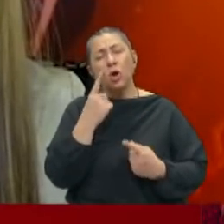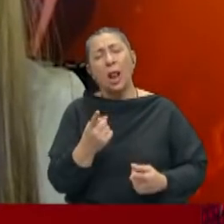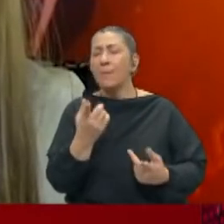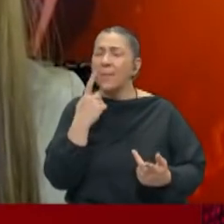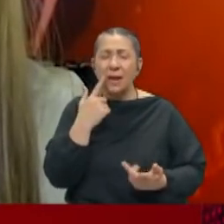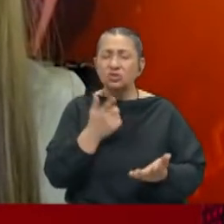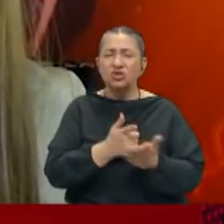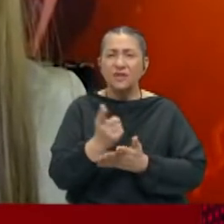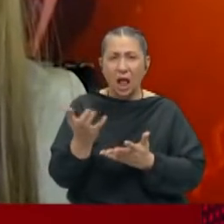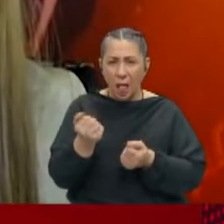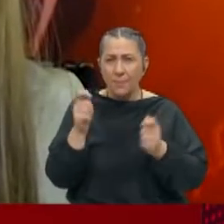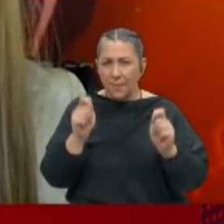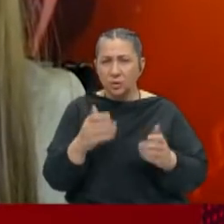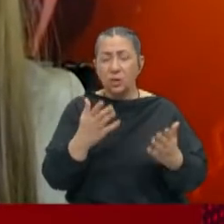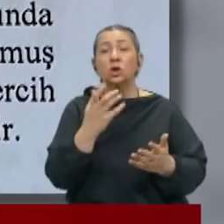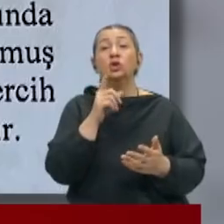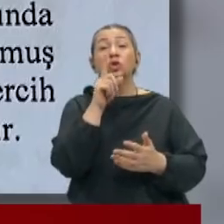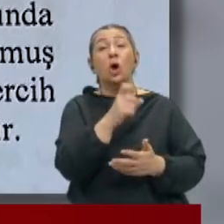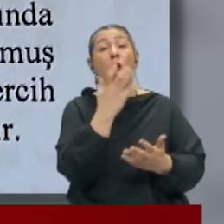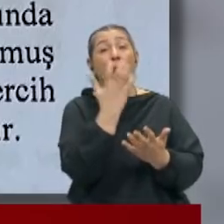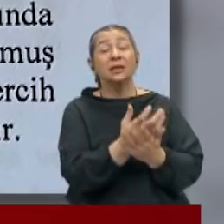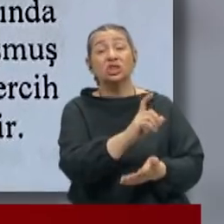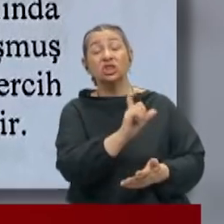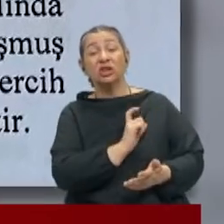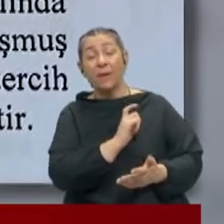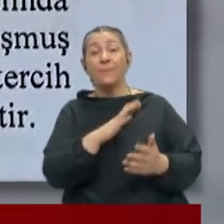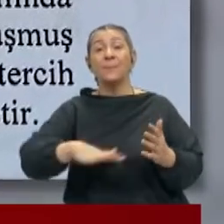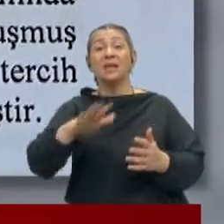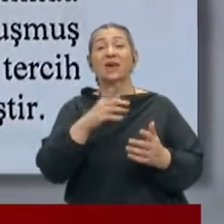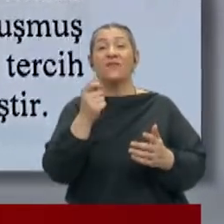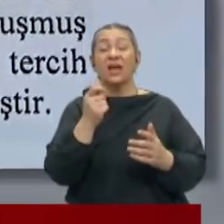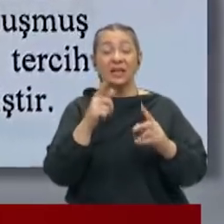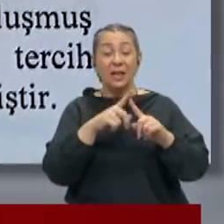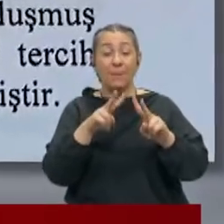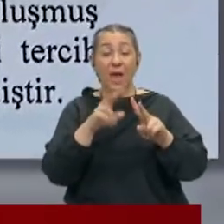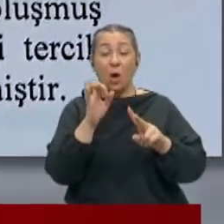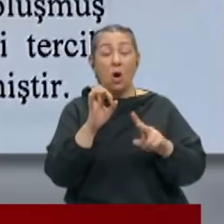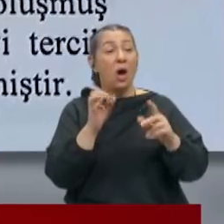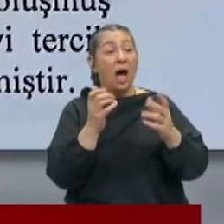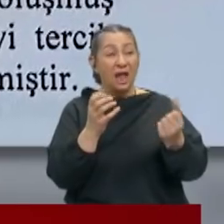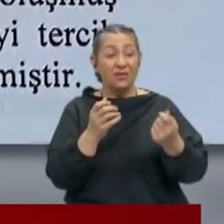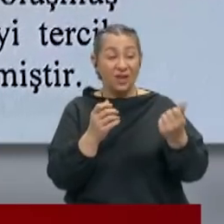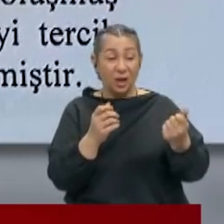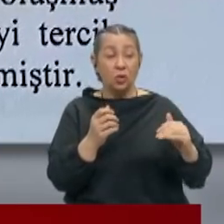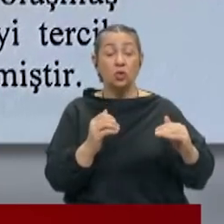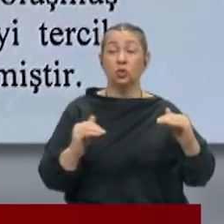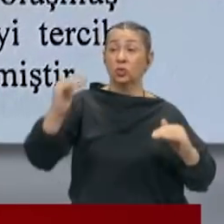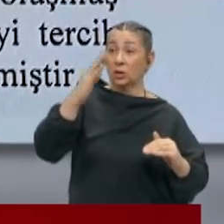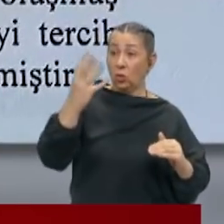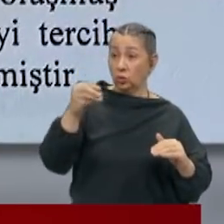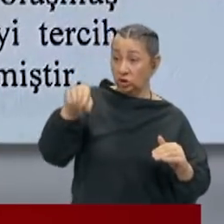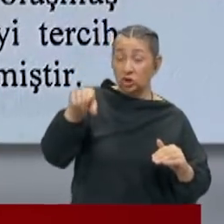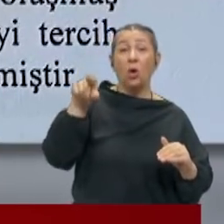bakalım çiftçiden hiç almışlar mı? Soru önergesine verilen yanıtta piyasa fiyatları TMO alım fiyatlarının üzerinde oluşmuş.